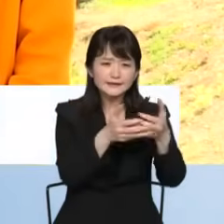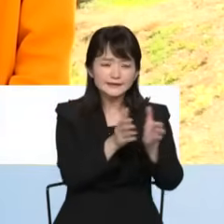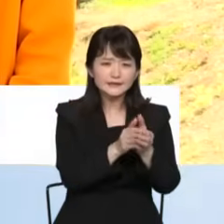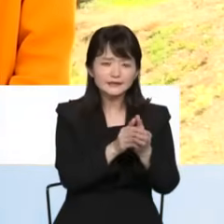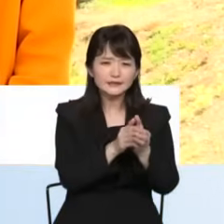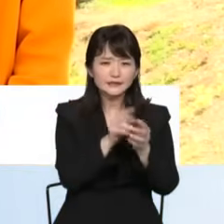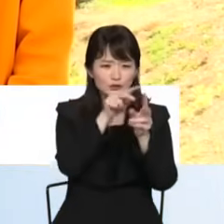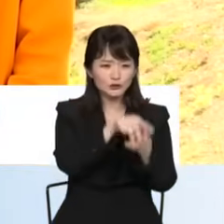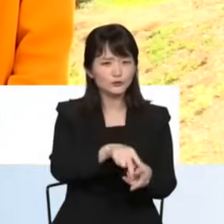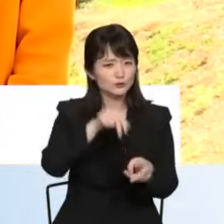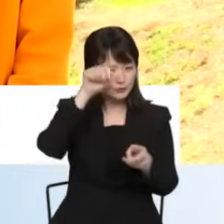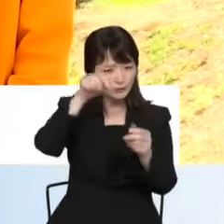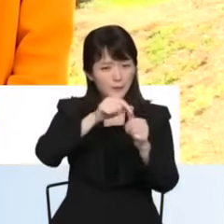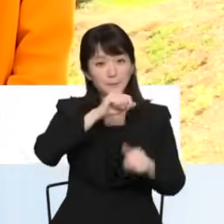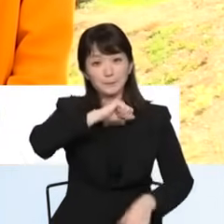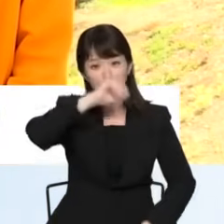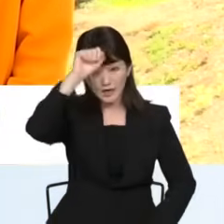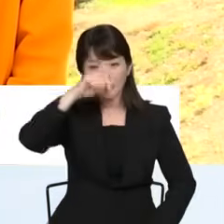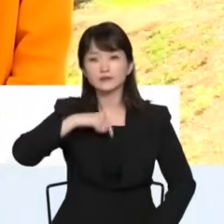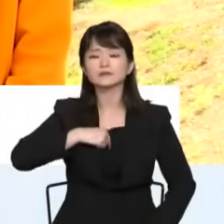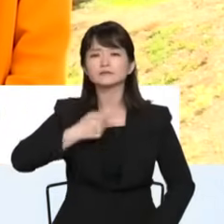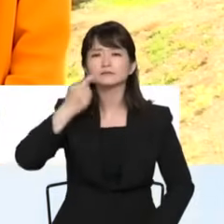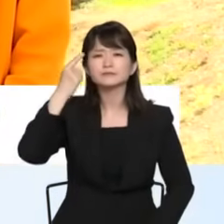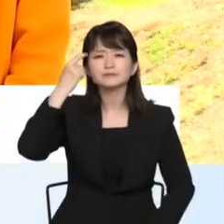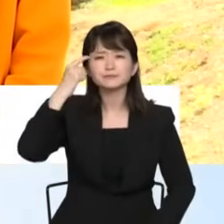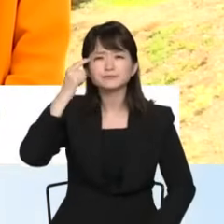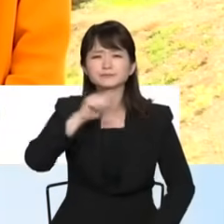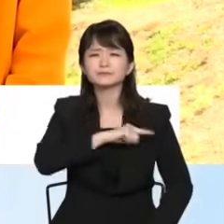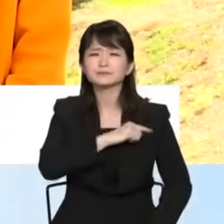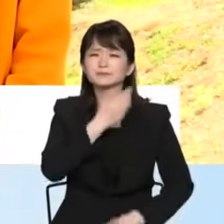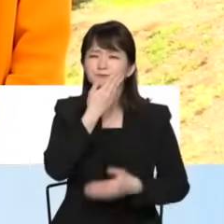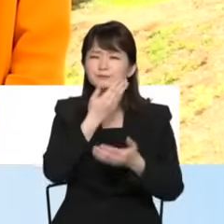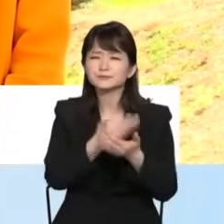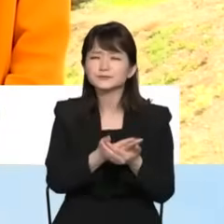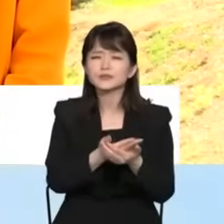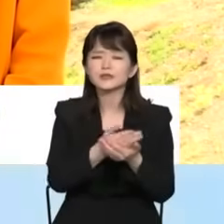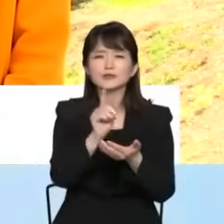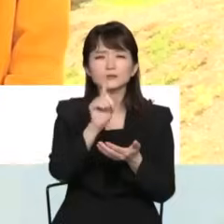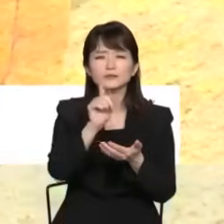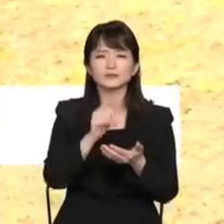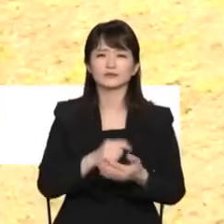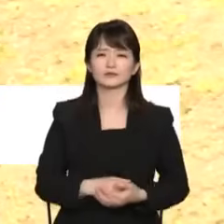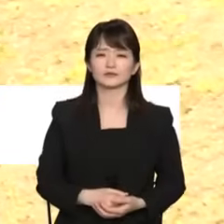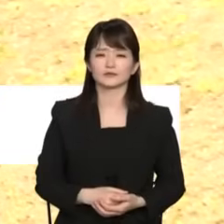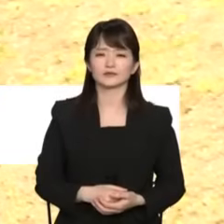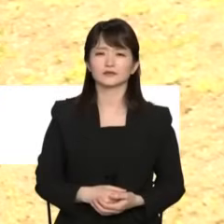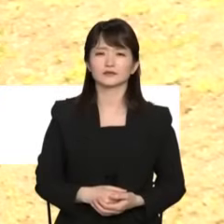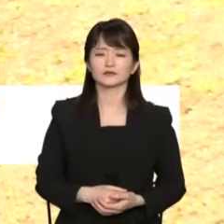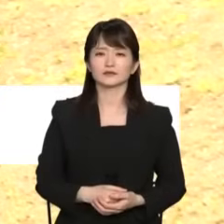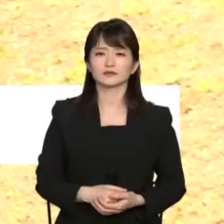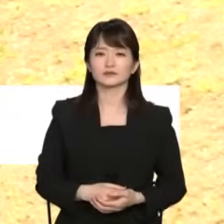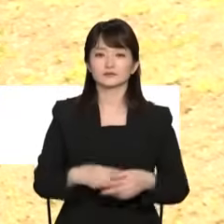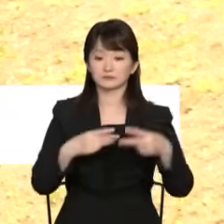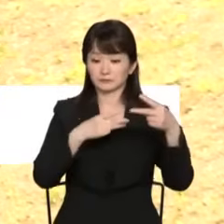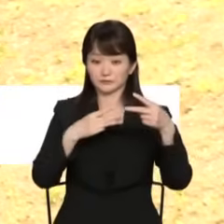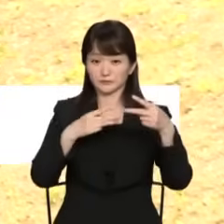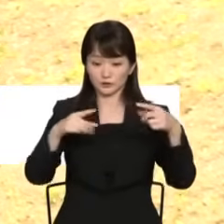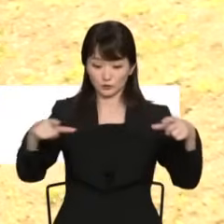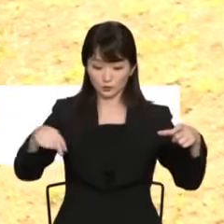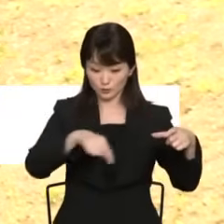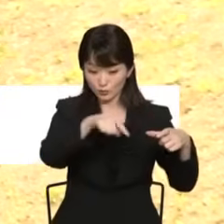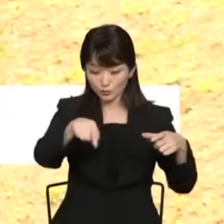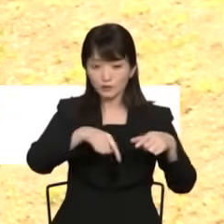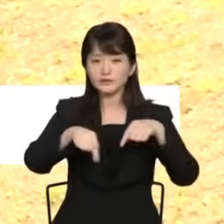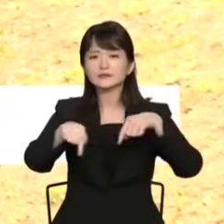지역에서 당선이 되셨습니다. 스스로 생각하시기에 가장 주요했던 점이 뭐라고 보시나요? 아무래도 동탄 지역의 정치 같은